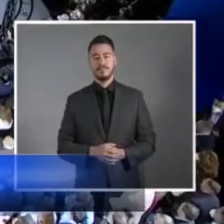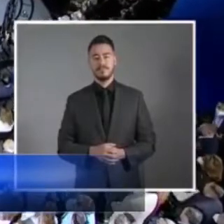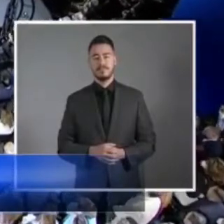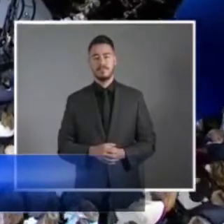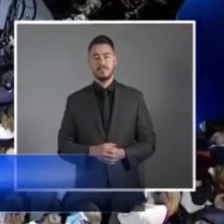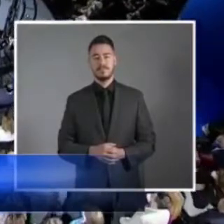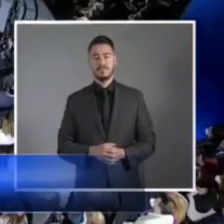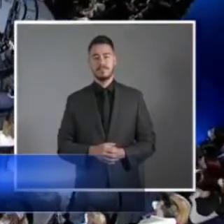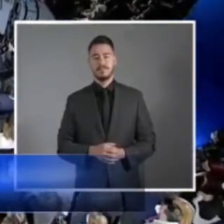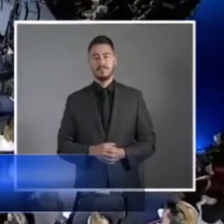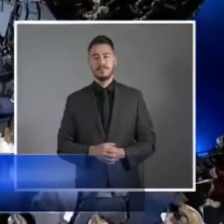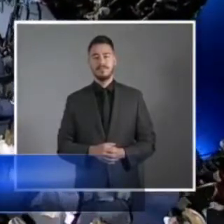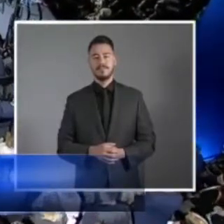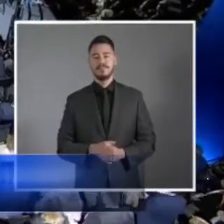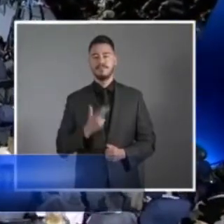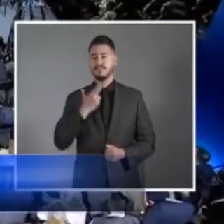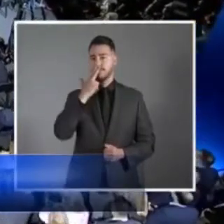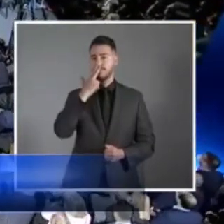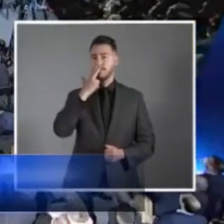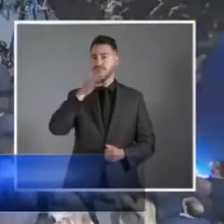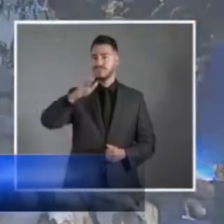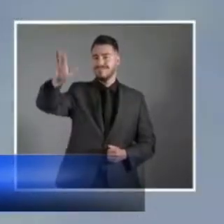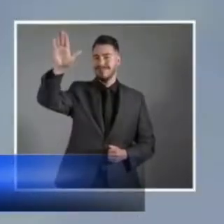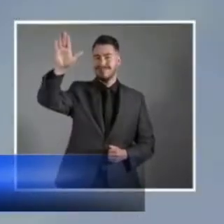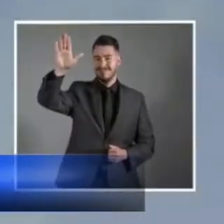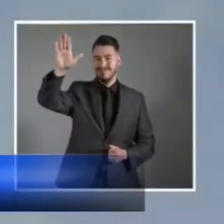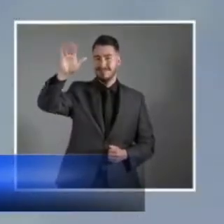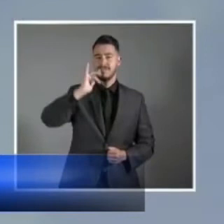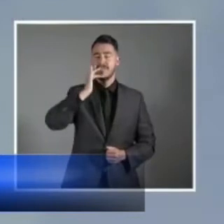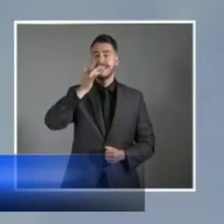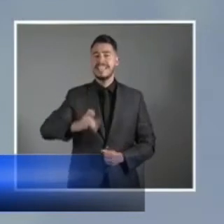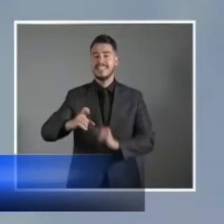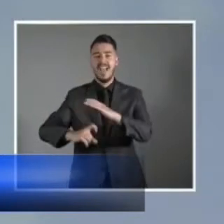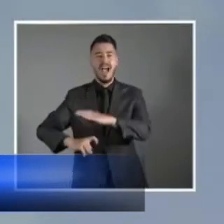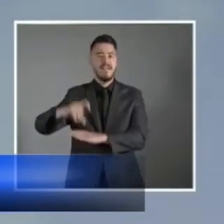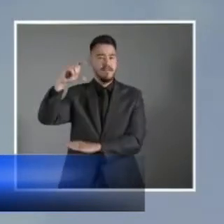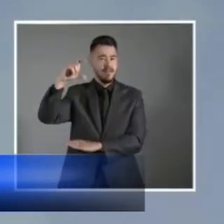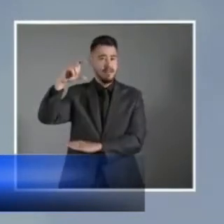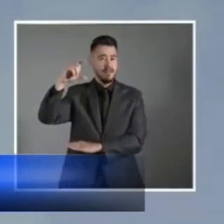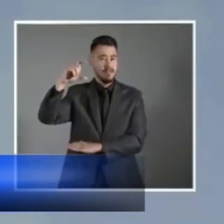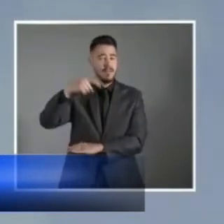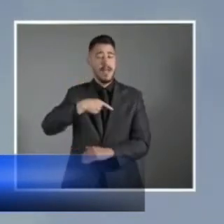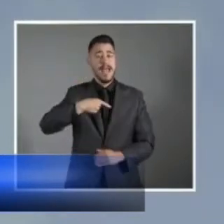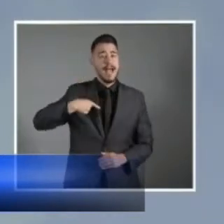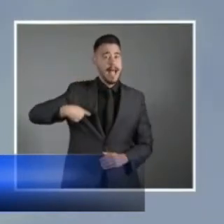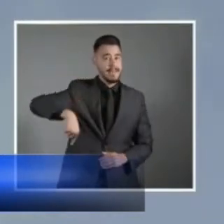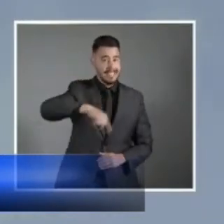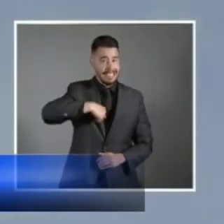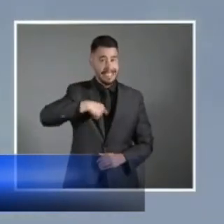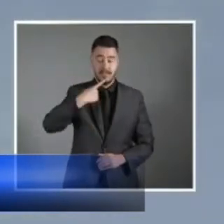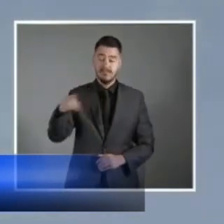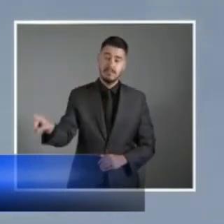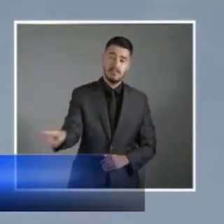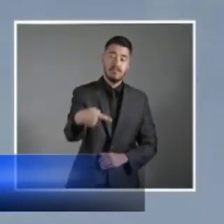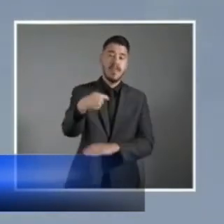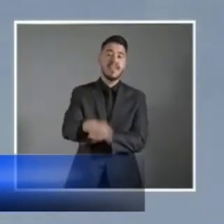Το νεοναζιστικό μόρφωμα της Χρυσής Αυγής, εμείς το παραπέμψαμε στη